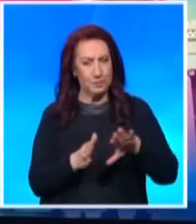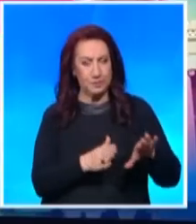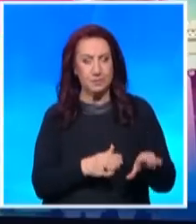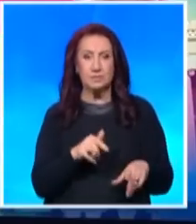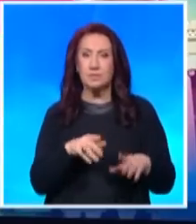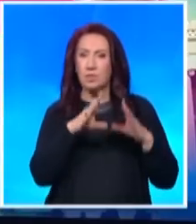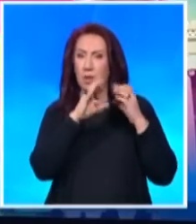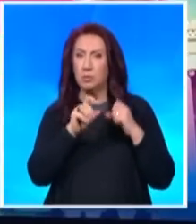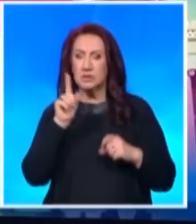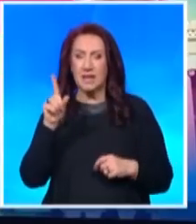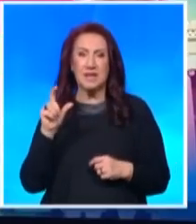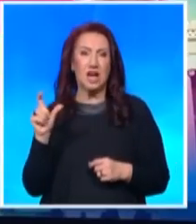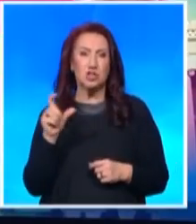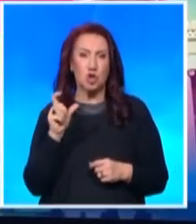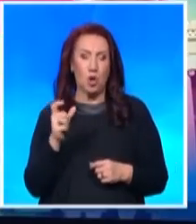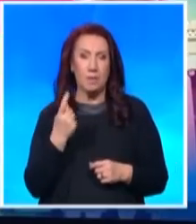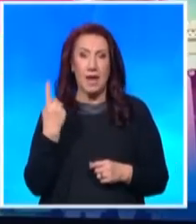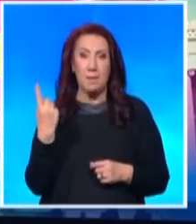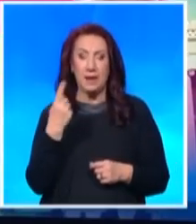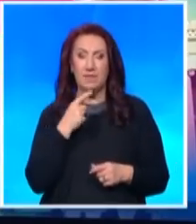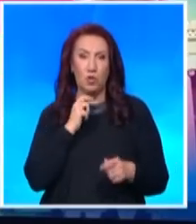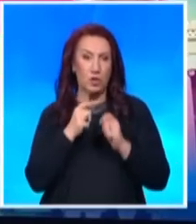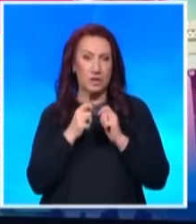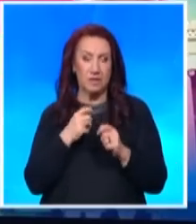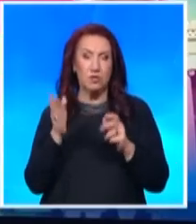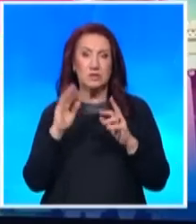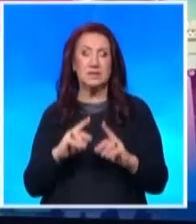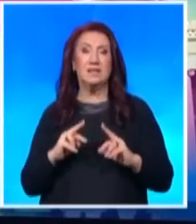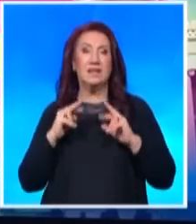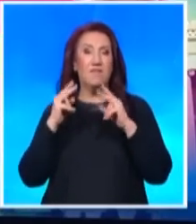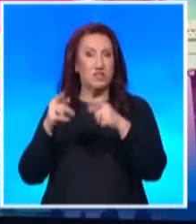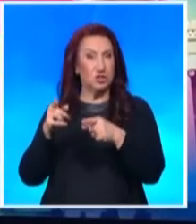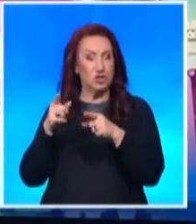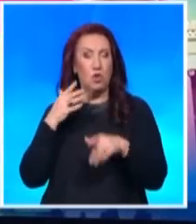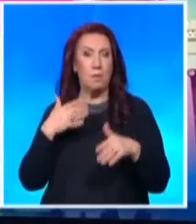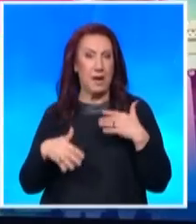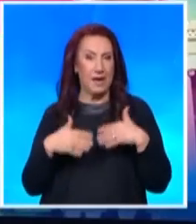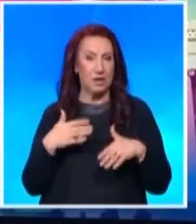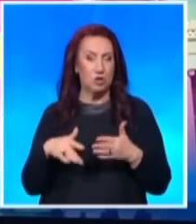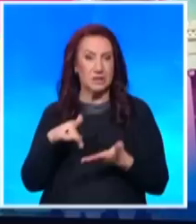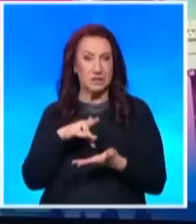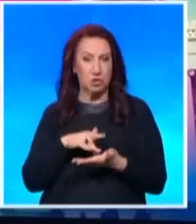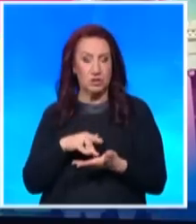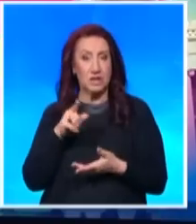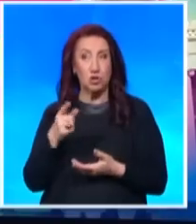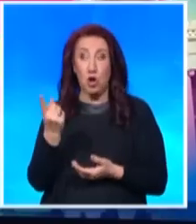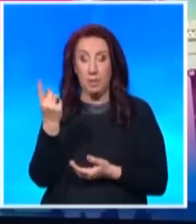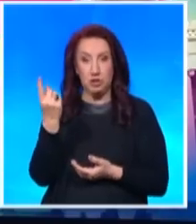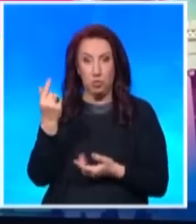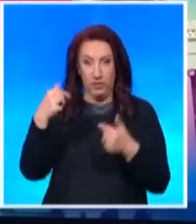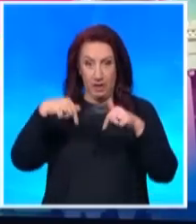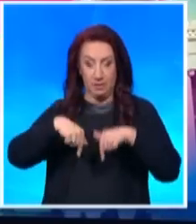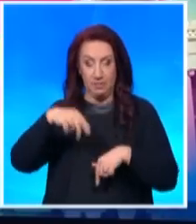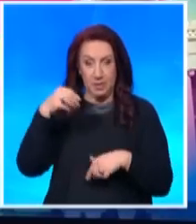Посланникът ни в Скопие с първо интервю след връщането му в македонската столица. Ангел Ангелов беше изтеглен у нас заради нападението